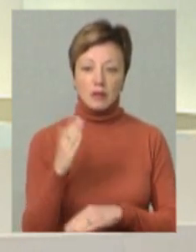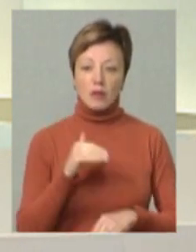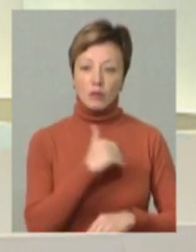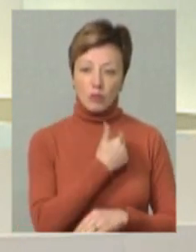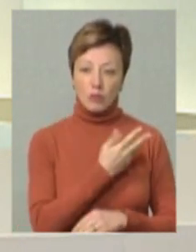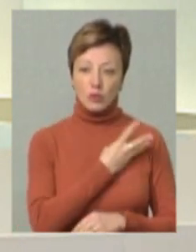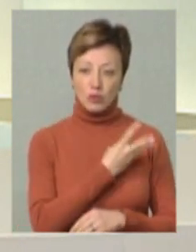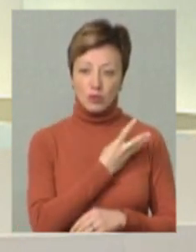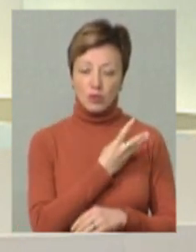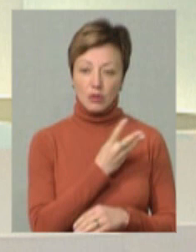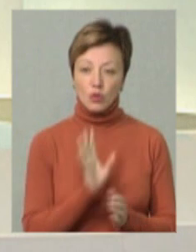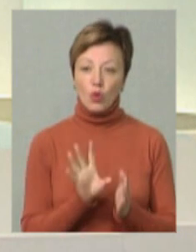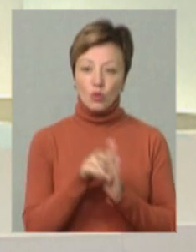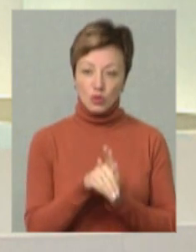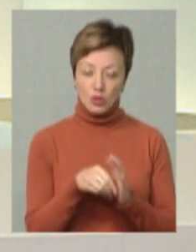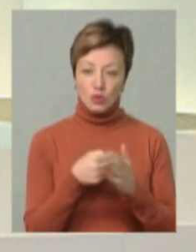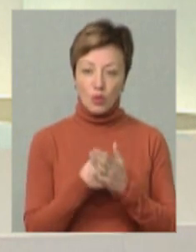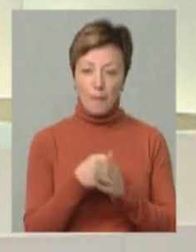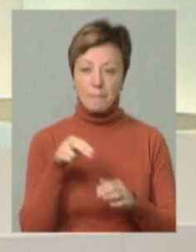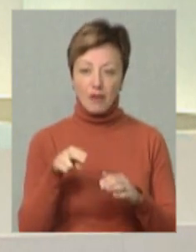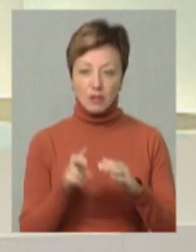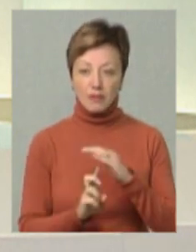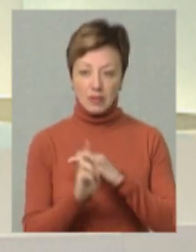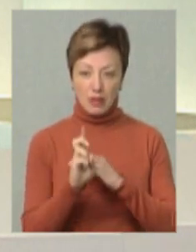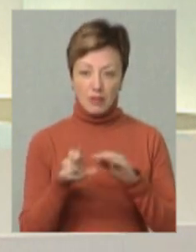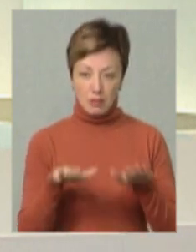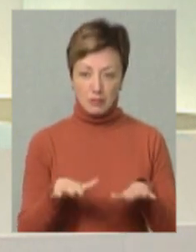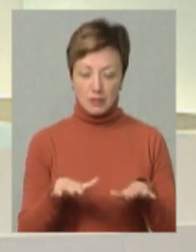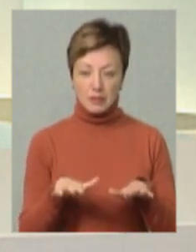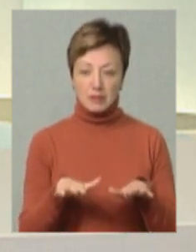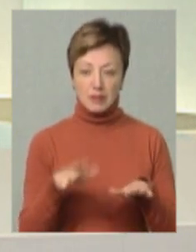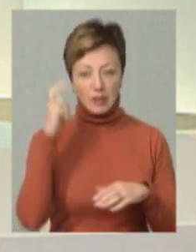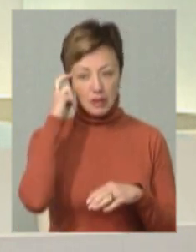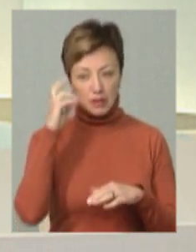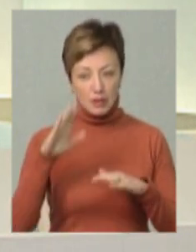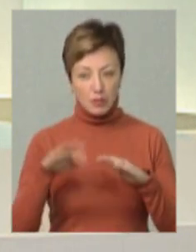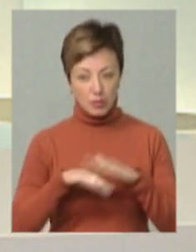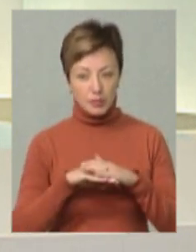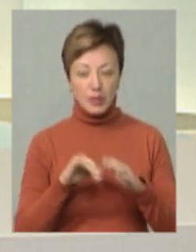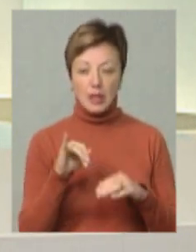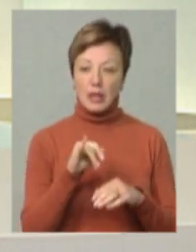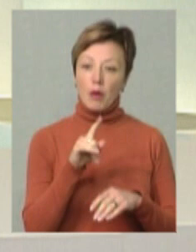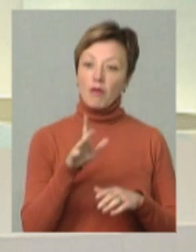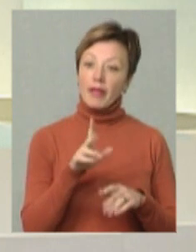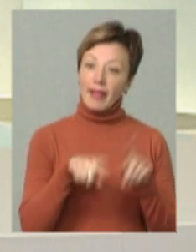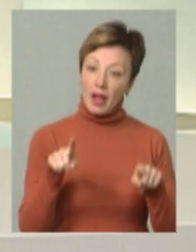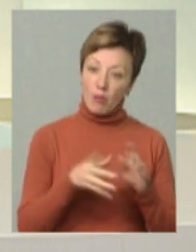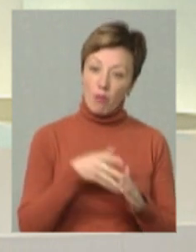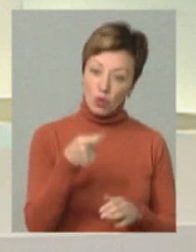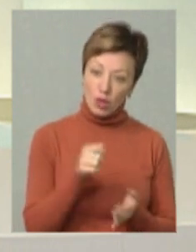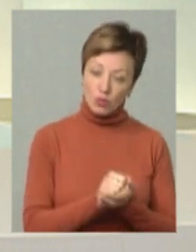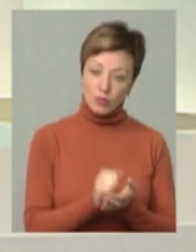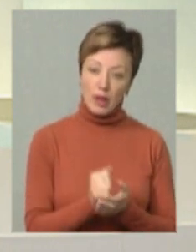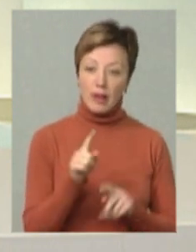виявили бажання долучитися до помісної православної церкви. І деякі з них вже подали документи, а деякі